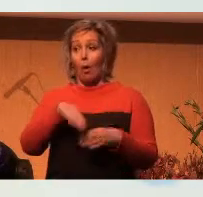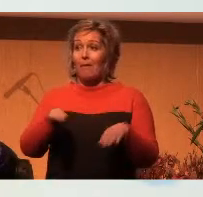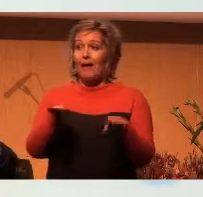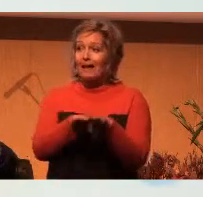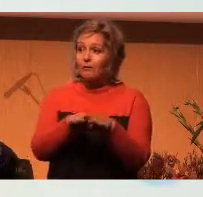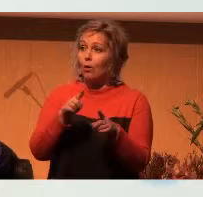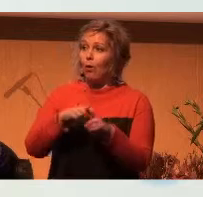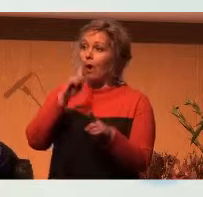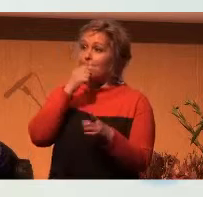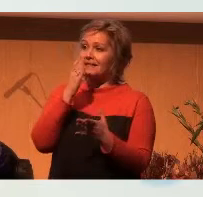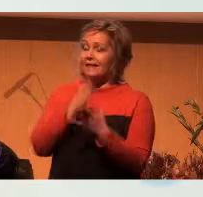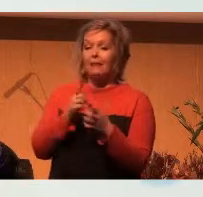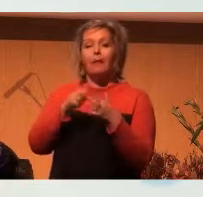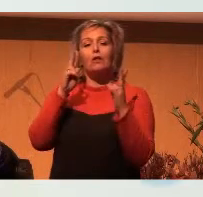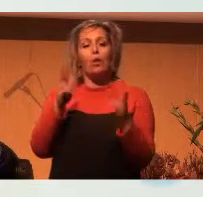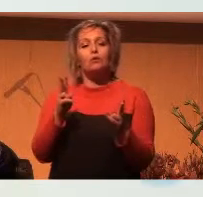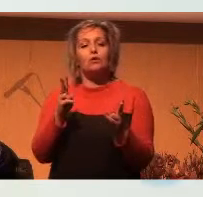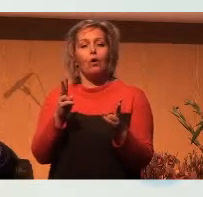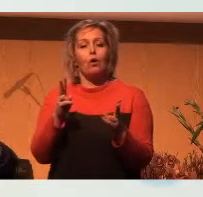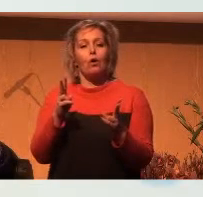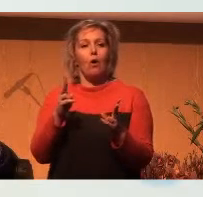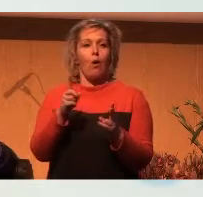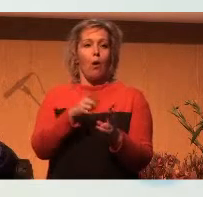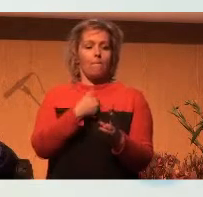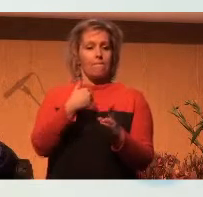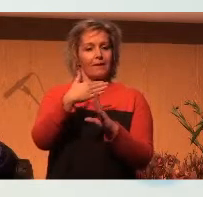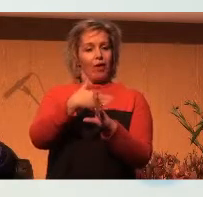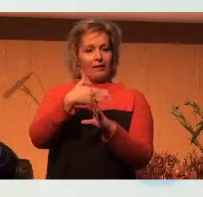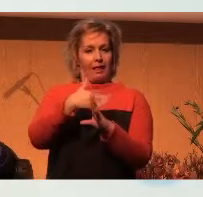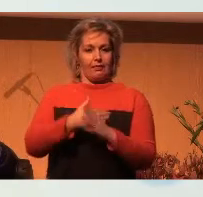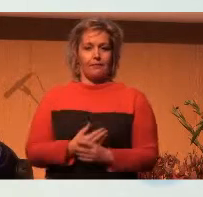og menneskerett, men det handler også da om kvalitet.